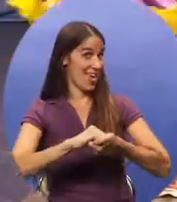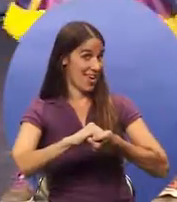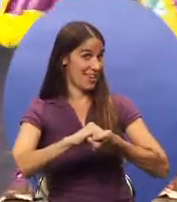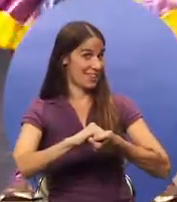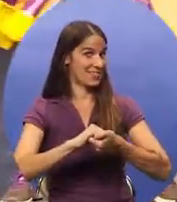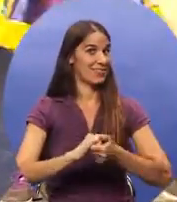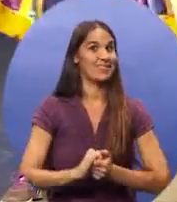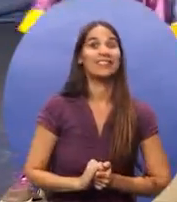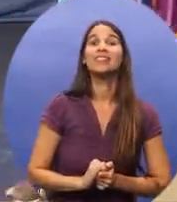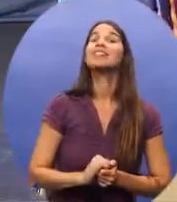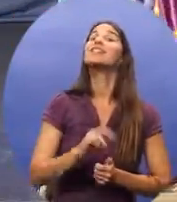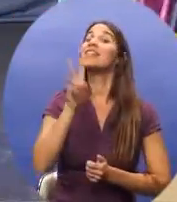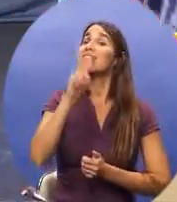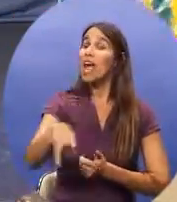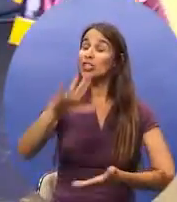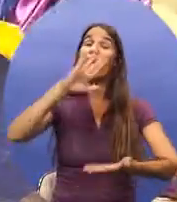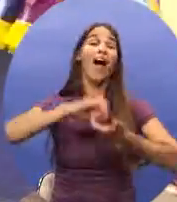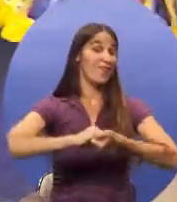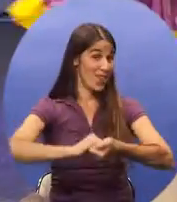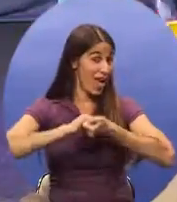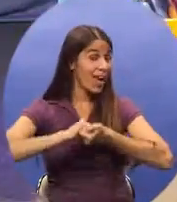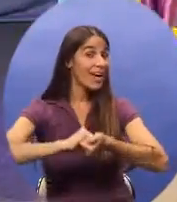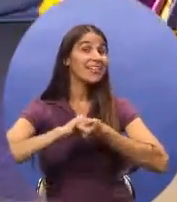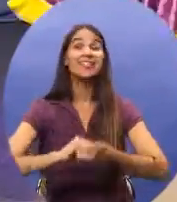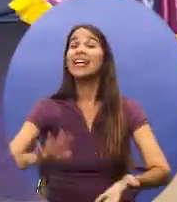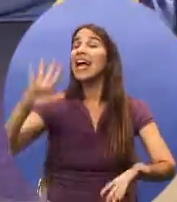לך חבר. יש חבר.